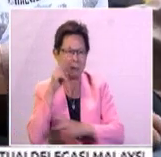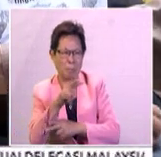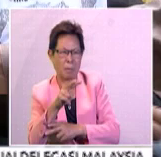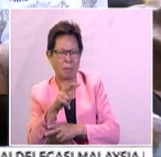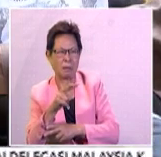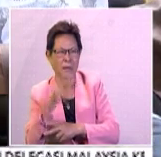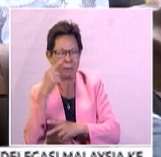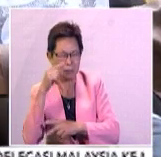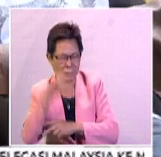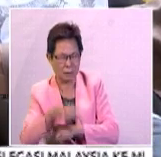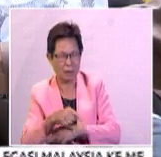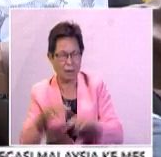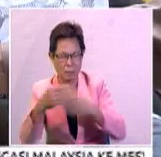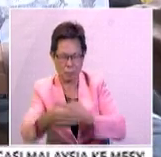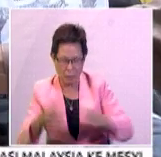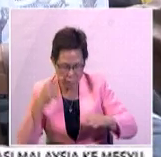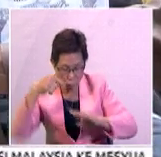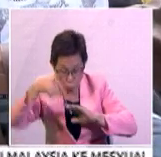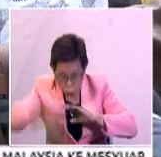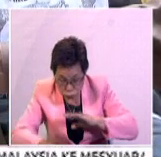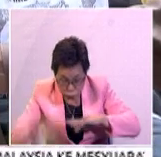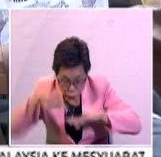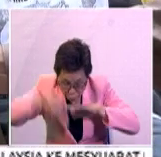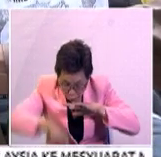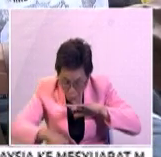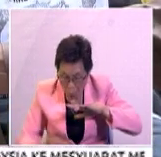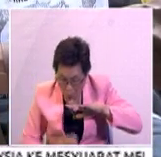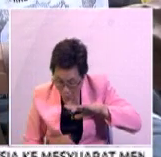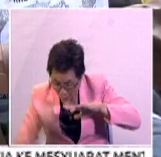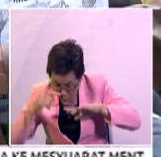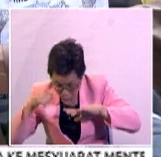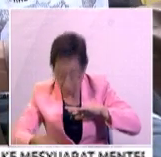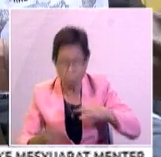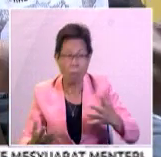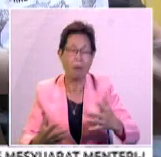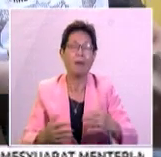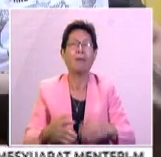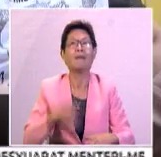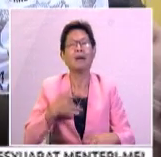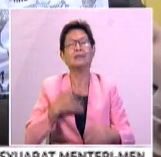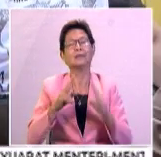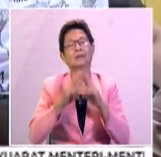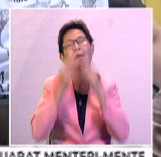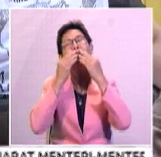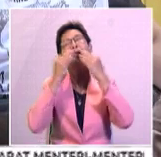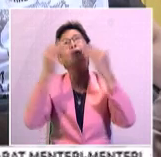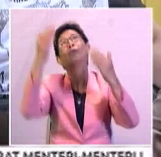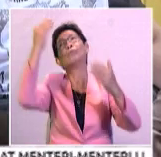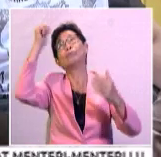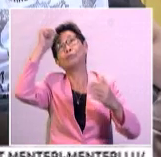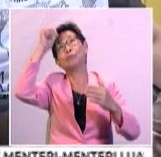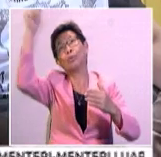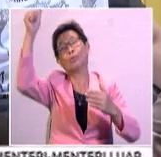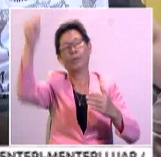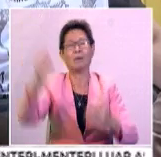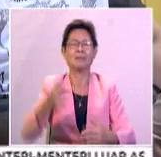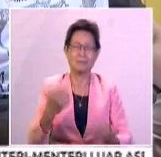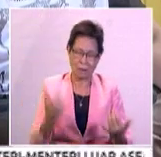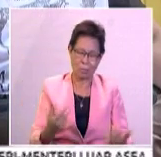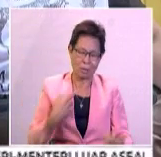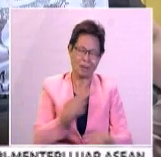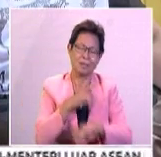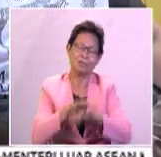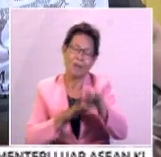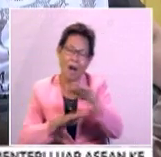tinjau lah kat bawah semua. So, bila macam ni rasa syukur alhamdulillah. Bila ada selesa lah kami nak